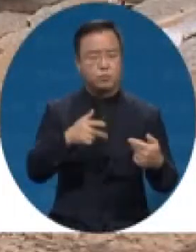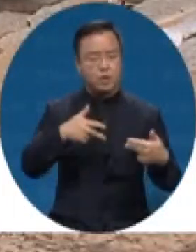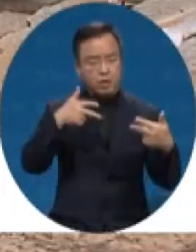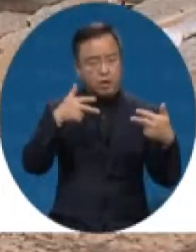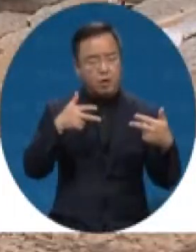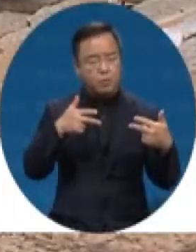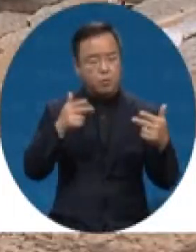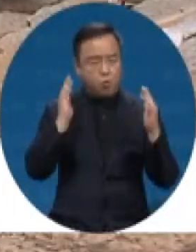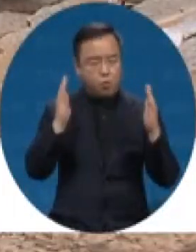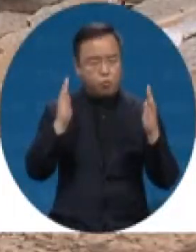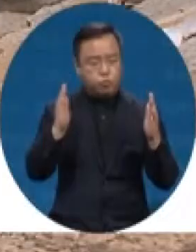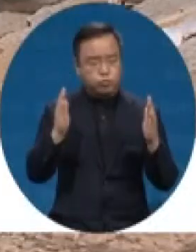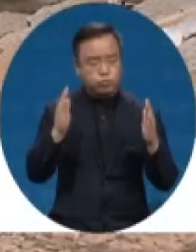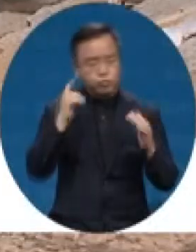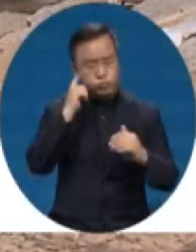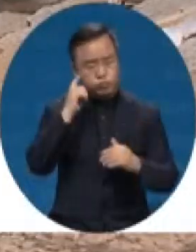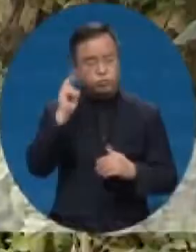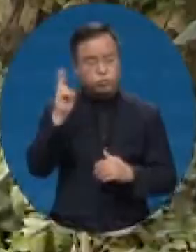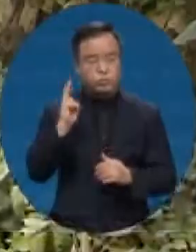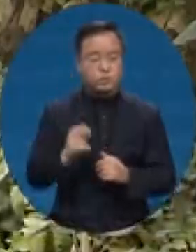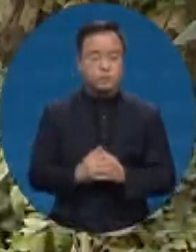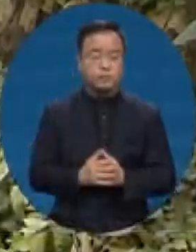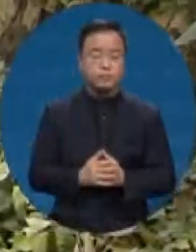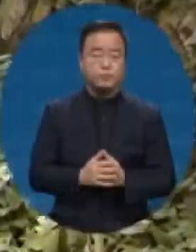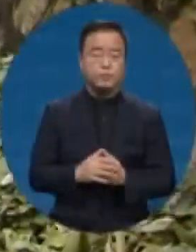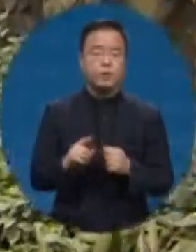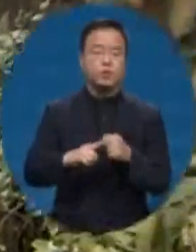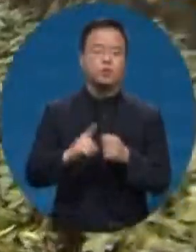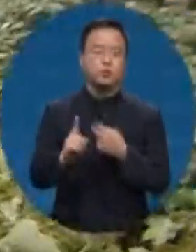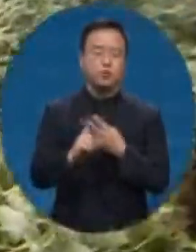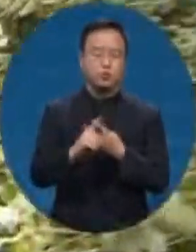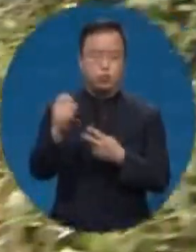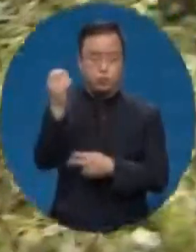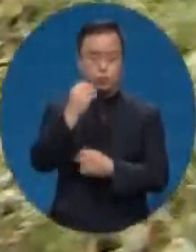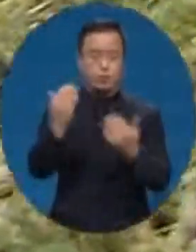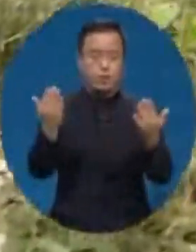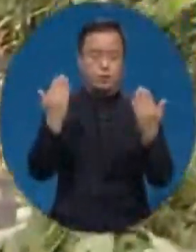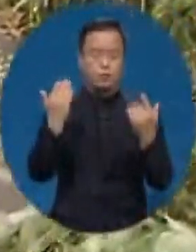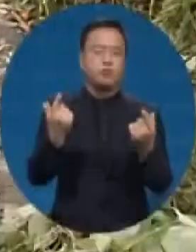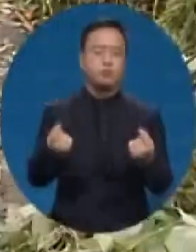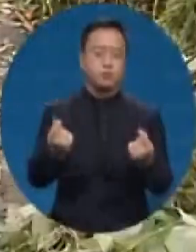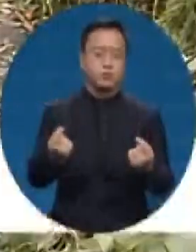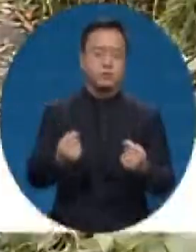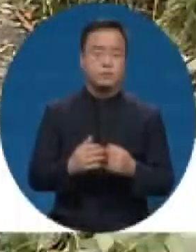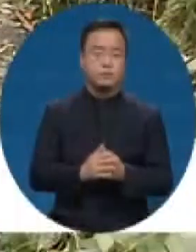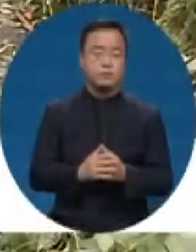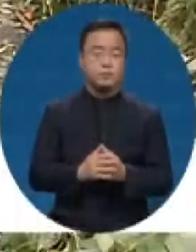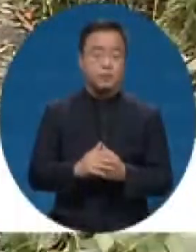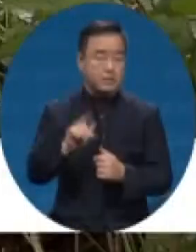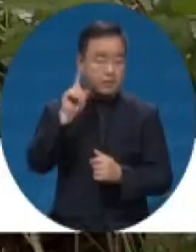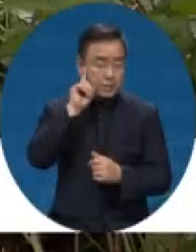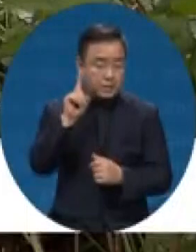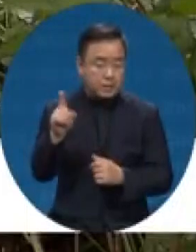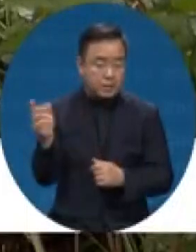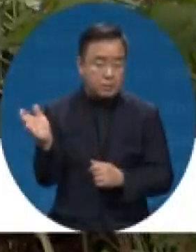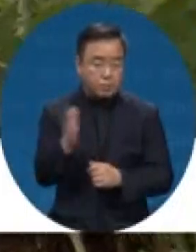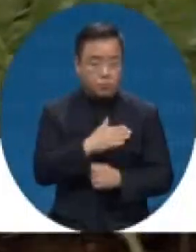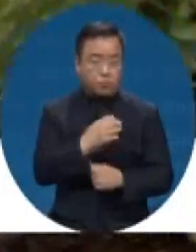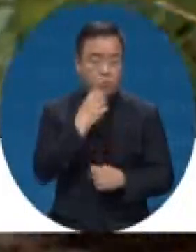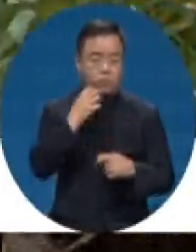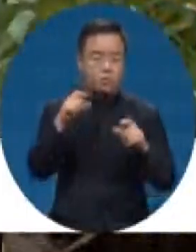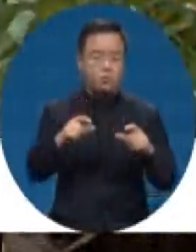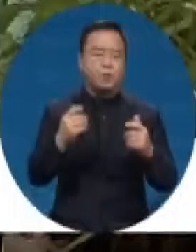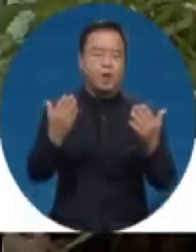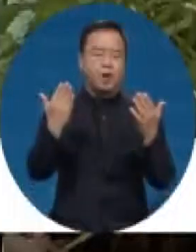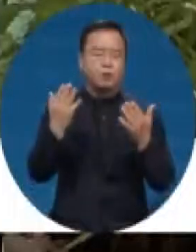않을까 라는 생각에 끓입니다 초 중 고등학교도 마찬가지입니다 당장 내일부터 서울에서만 학교